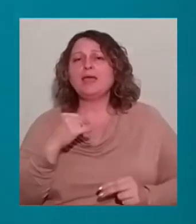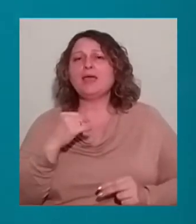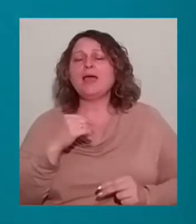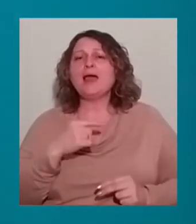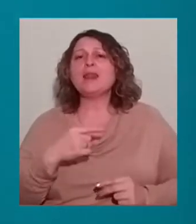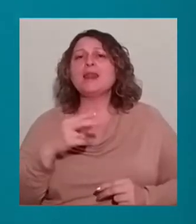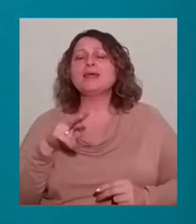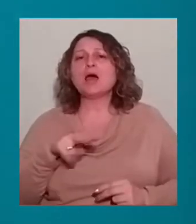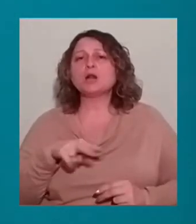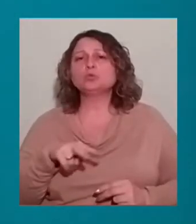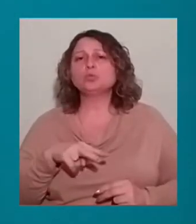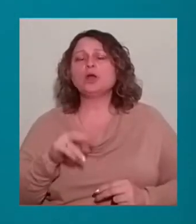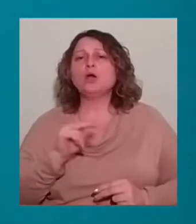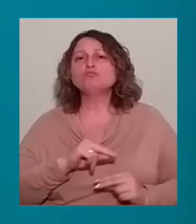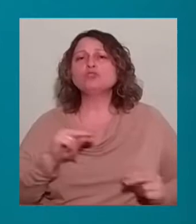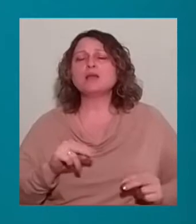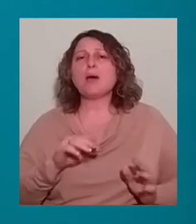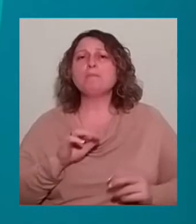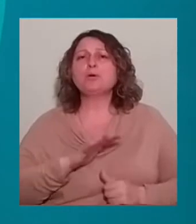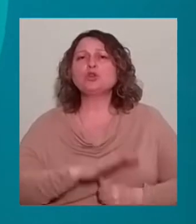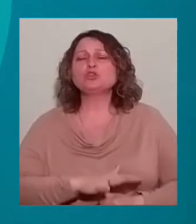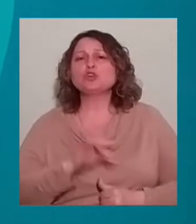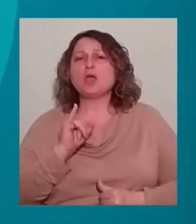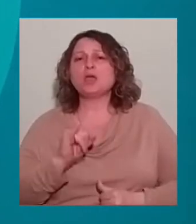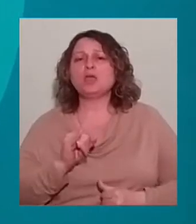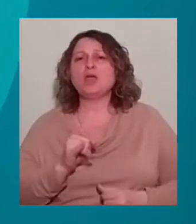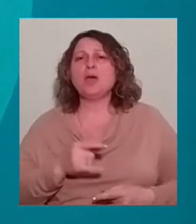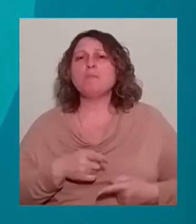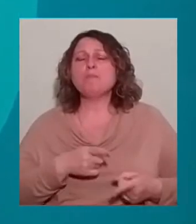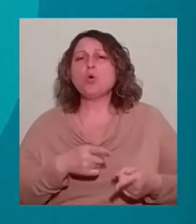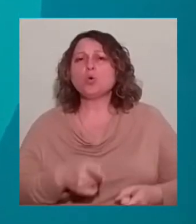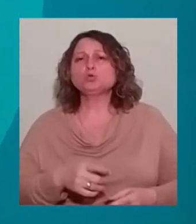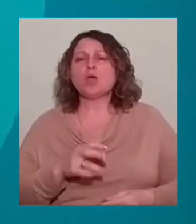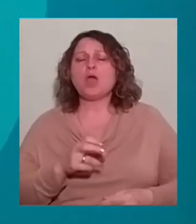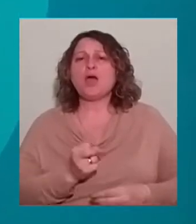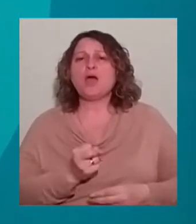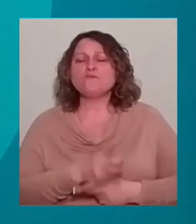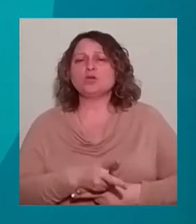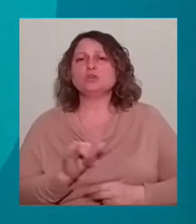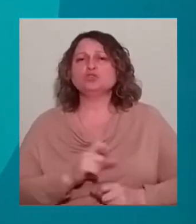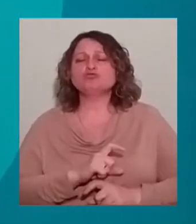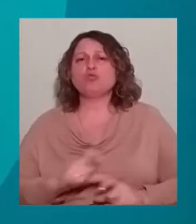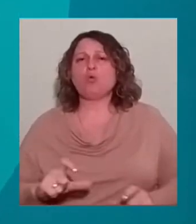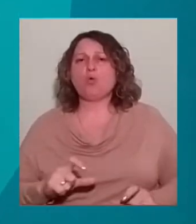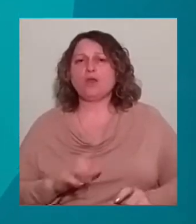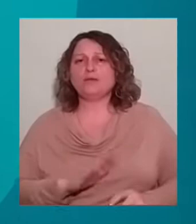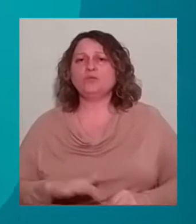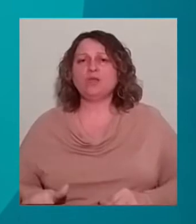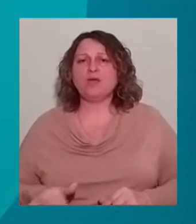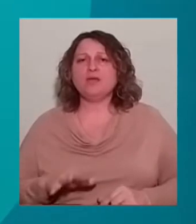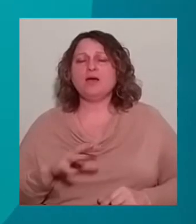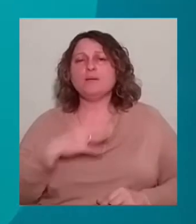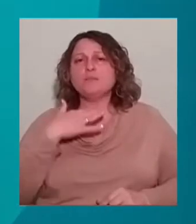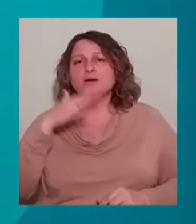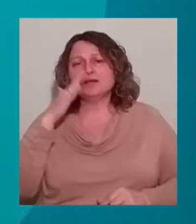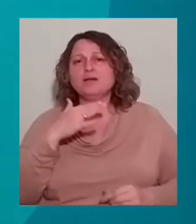словами учнів, вчителька принижує та ображає дітей, погрожує виключенням зі школи. Наші кореспонденти поспілкувалися з батьками та учнями із